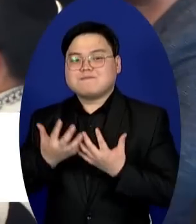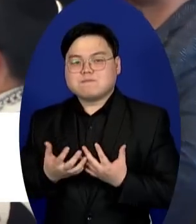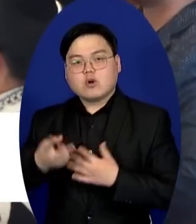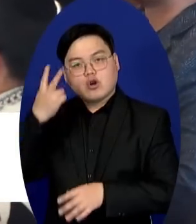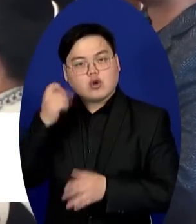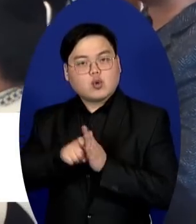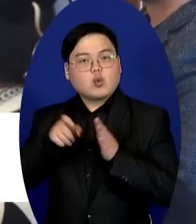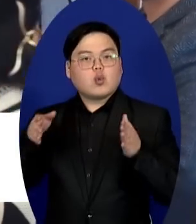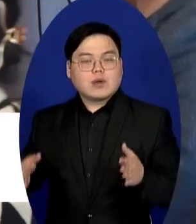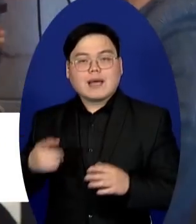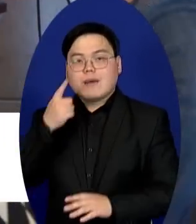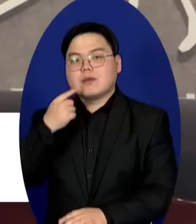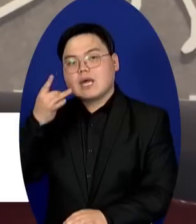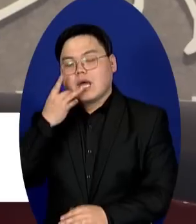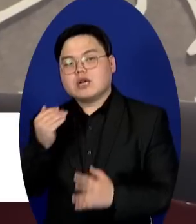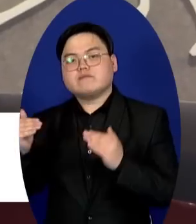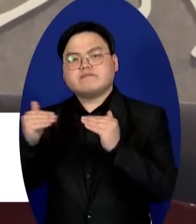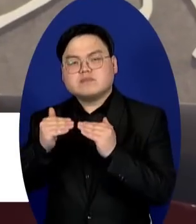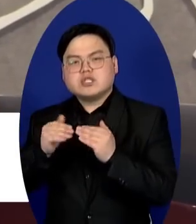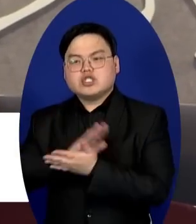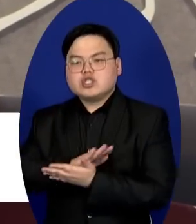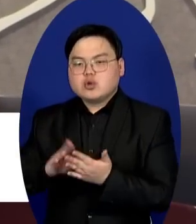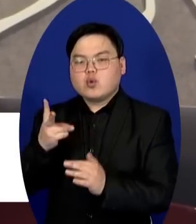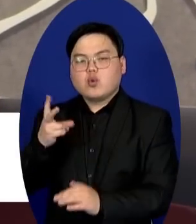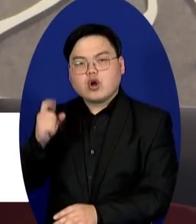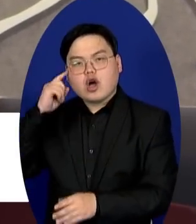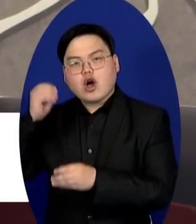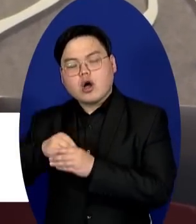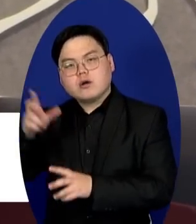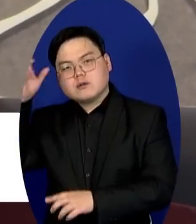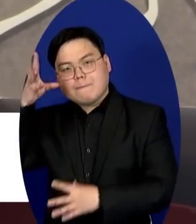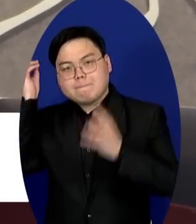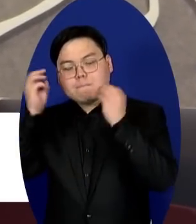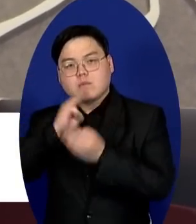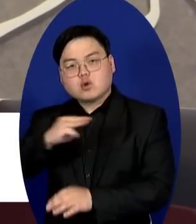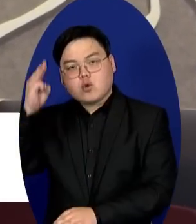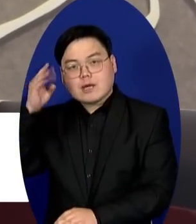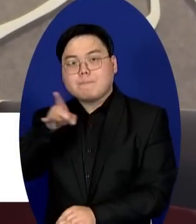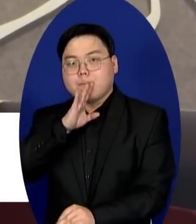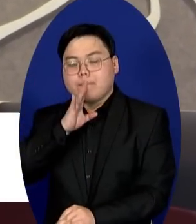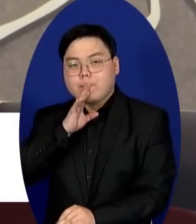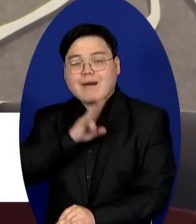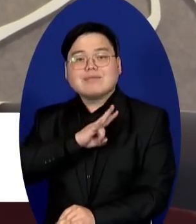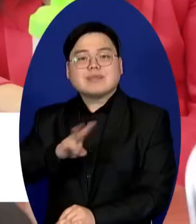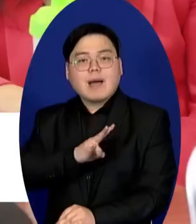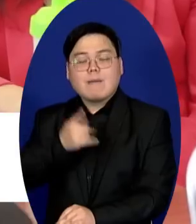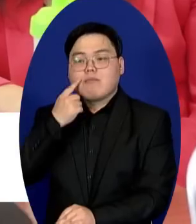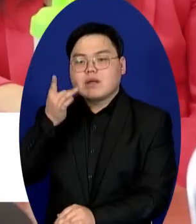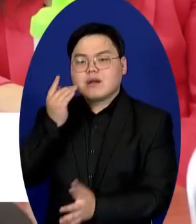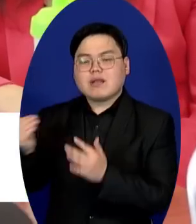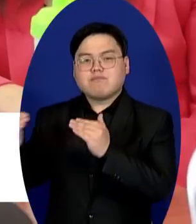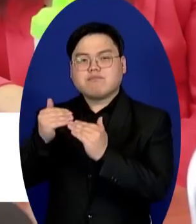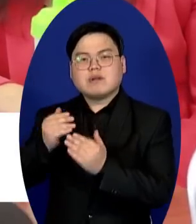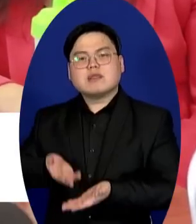өдрийн энэхүү сургалтаас гендерийн талаарх орчин үеийн ойлголт хандлагуудыг эзэмшид туршлах судалнаа. Мөн улс төрийн нам нь гендерийн шилжилтийг хэрхэн